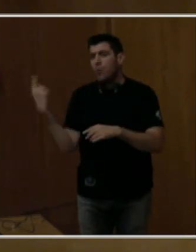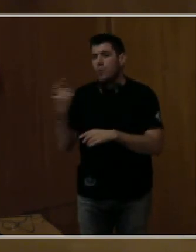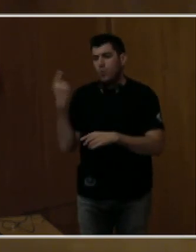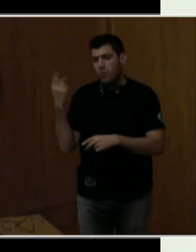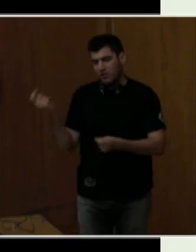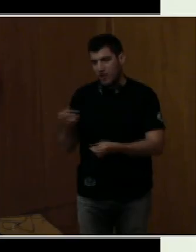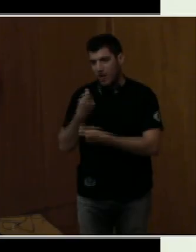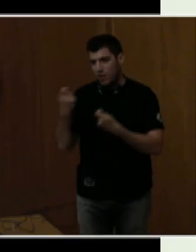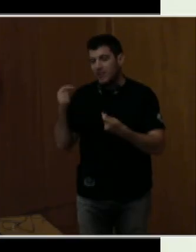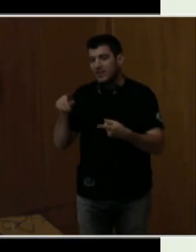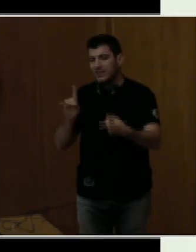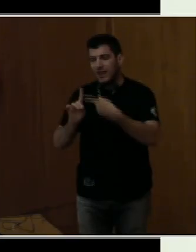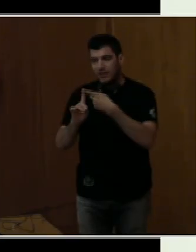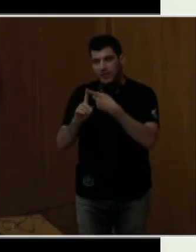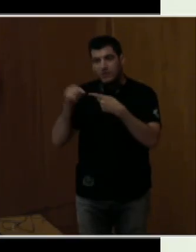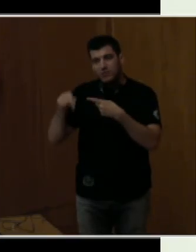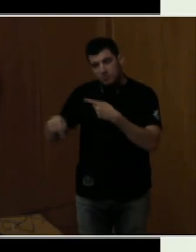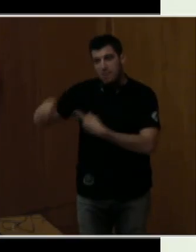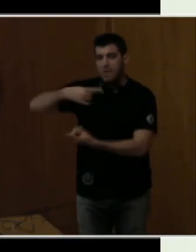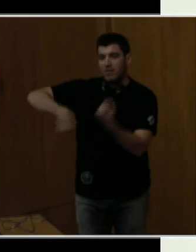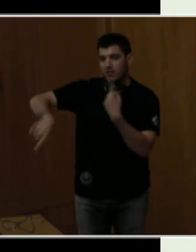σε συναντήσεις που κάνουμε μεταξύ μας.